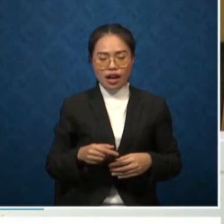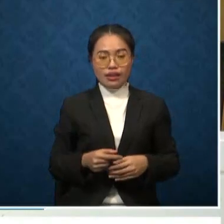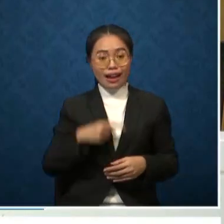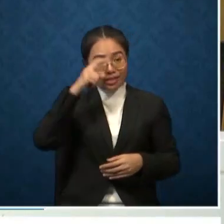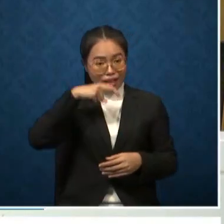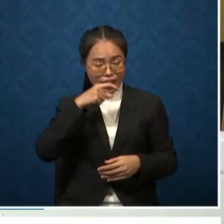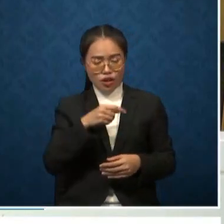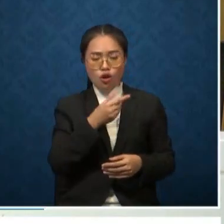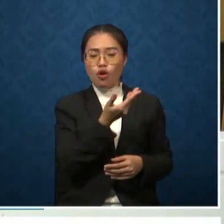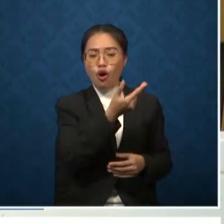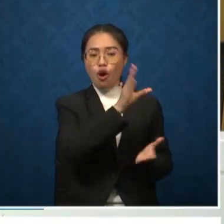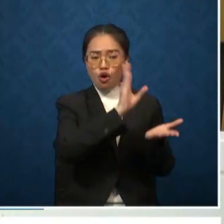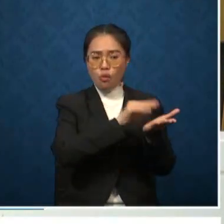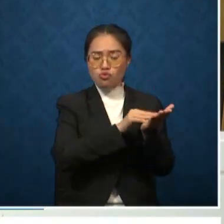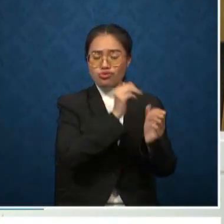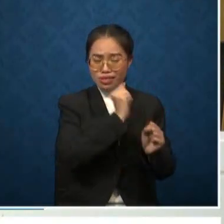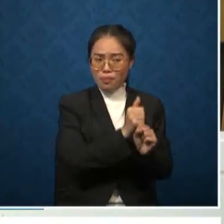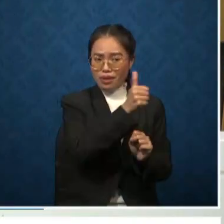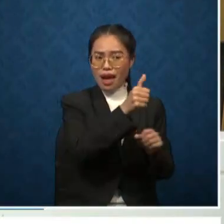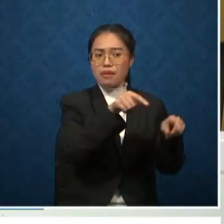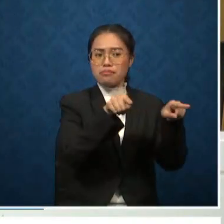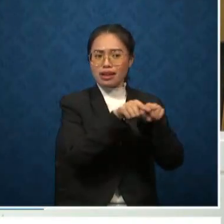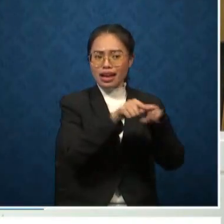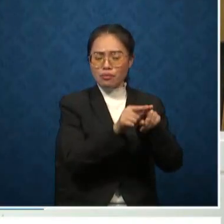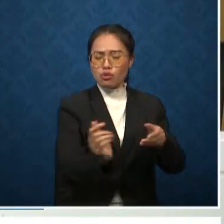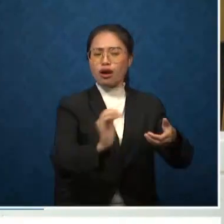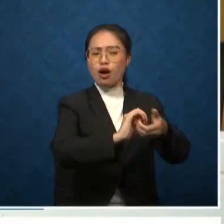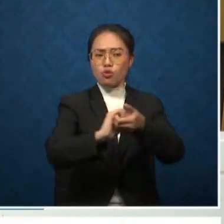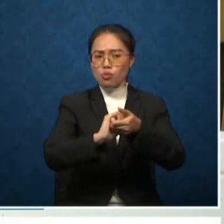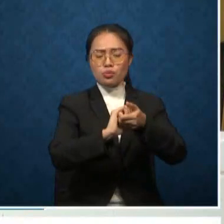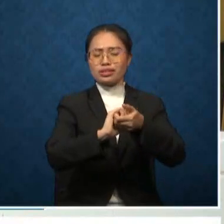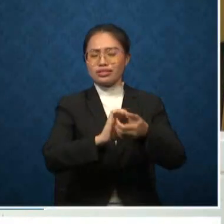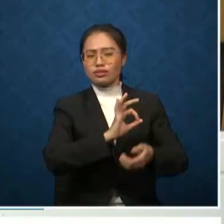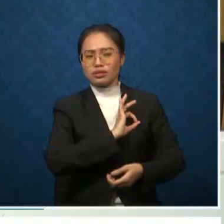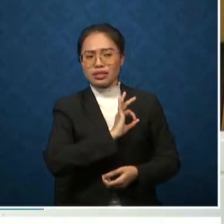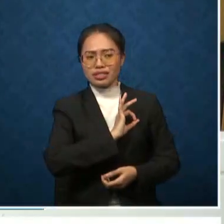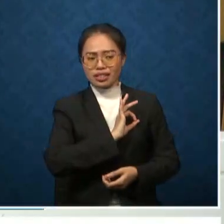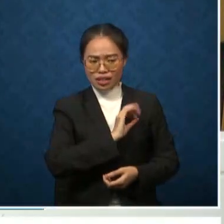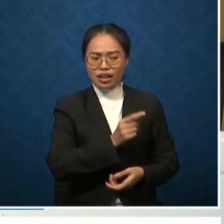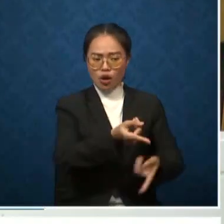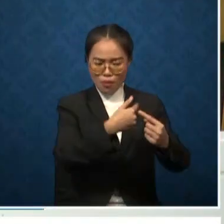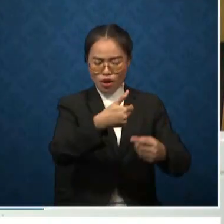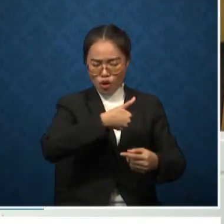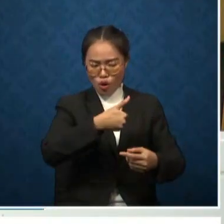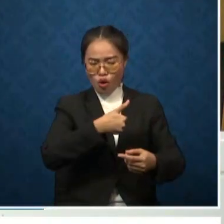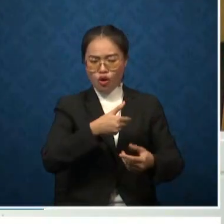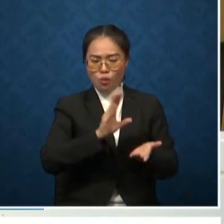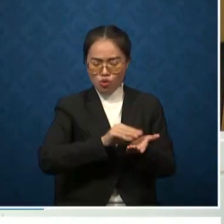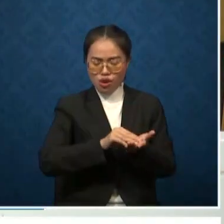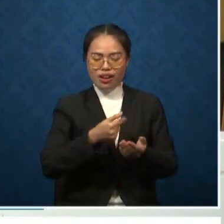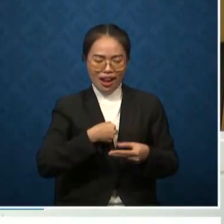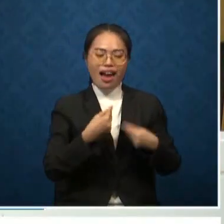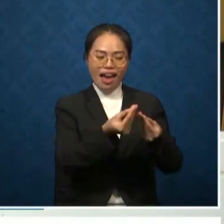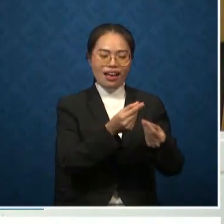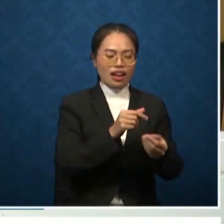ช่นเดียวกันนะครับคือการร่วมมือตรงนี้ก็เป็นลักษณะต่างตอบแทนเขาขอเราขอเขาได้นะครับเพราะฉะนั้นถ้ามี